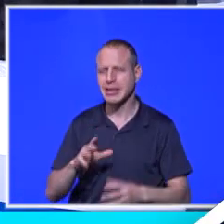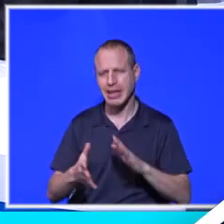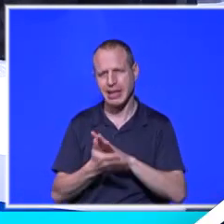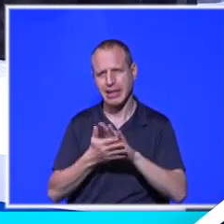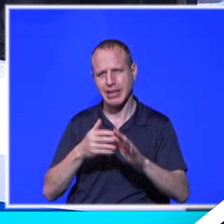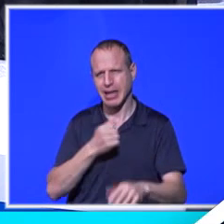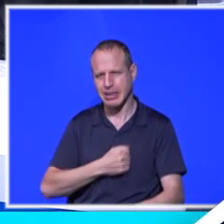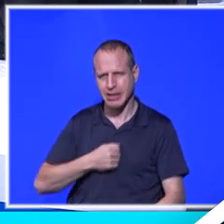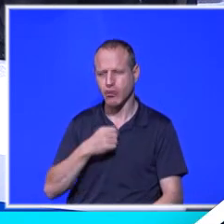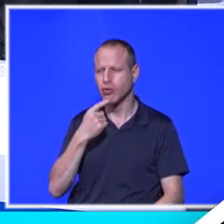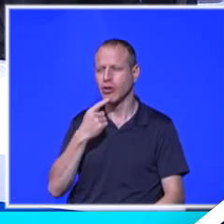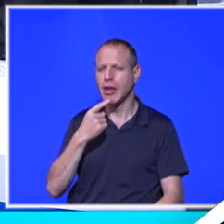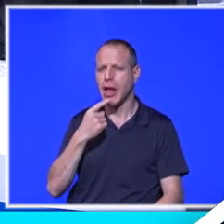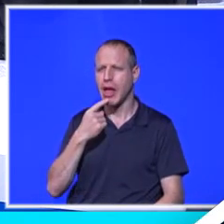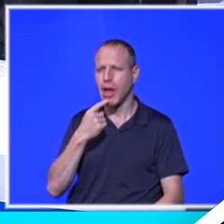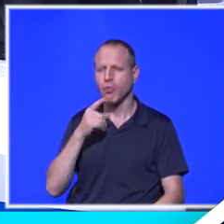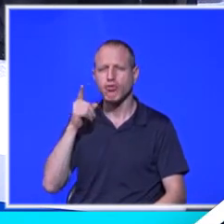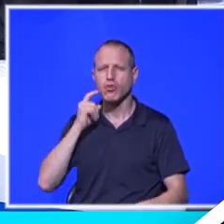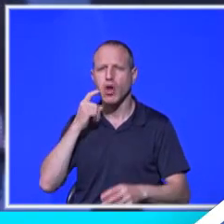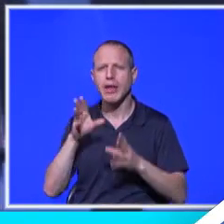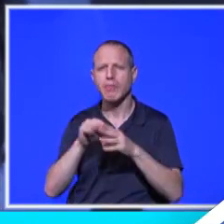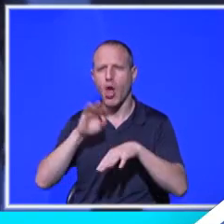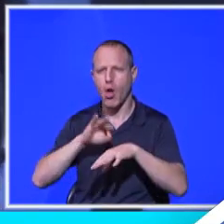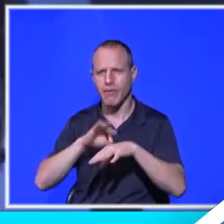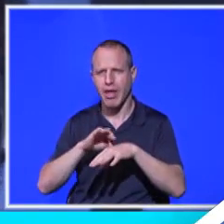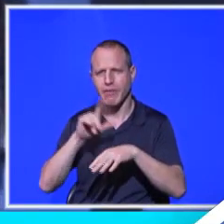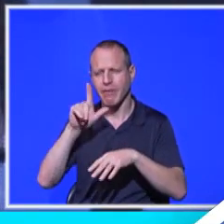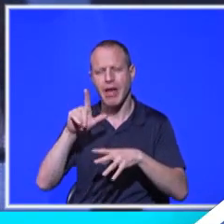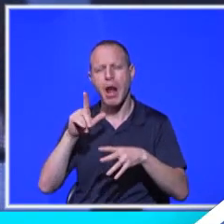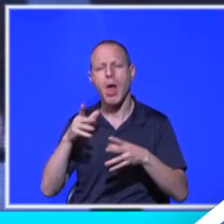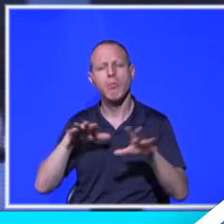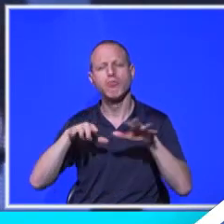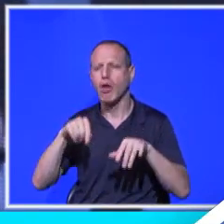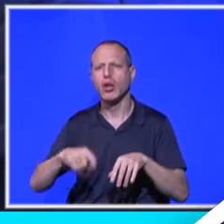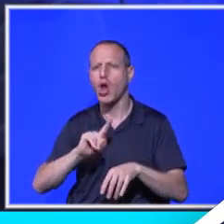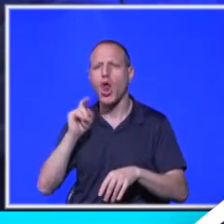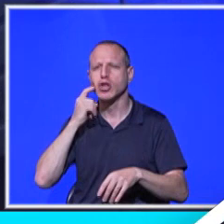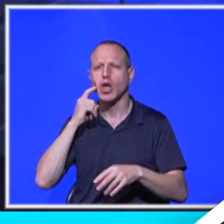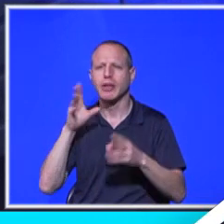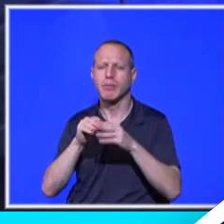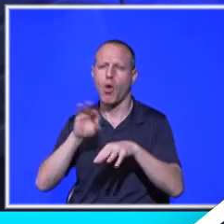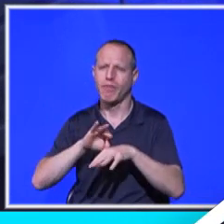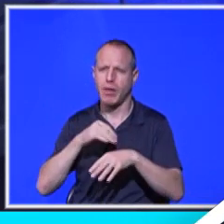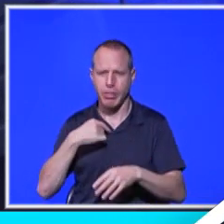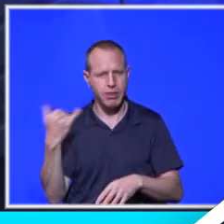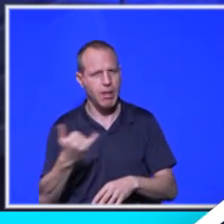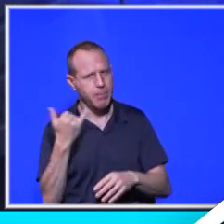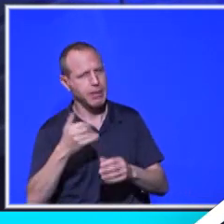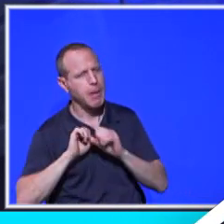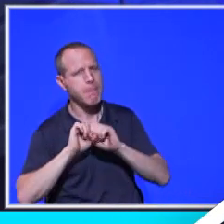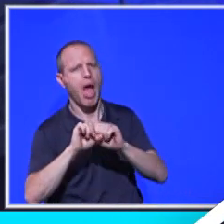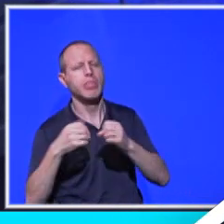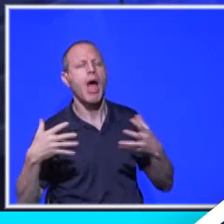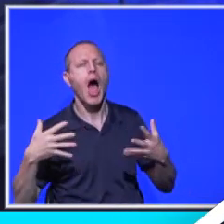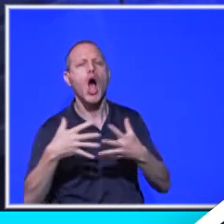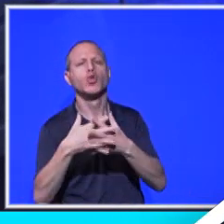אביך, שאמרו מתלוצץ עם רופאיו, אבל הממשלה הזאת לא התלוצצה, לא מתלוצצת אפילו עם רופאיה. אני באופן עקבי בעד אחדות. ולמה